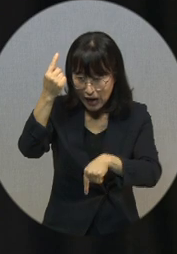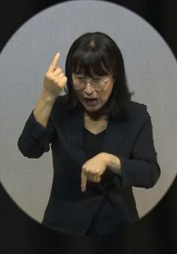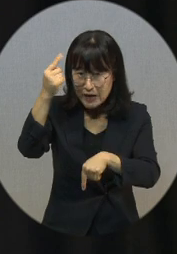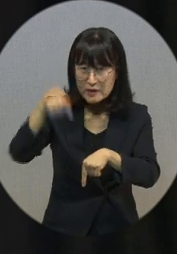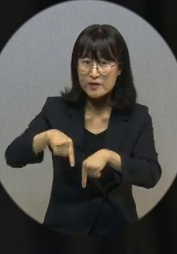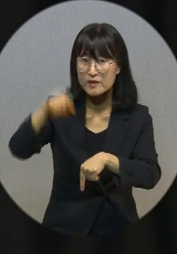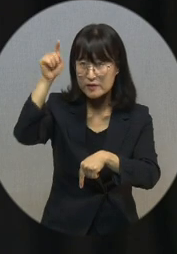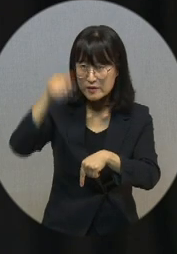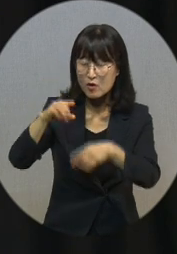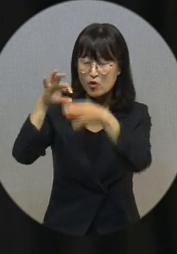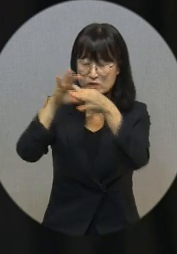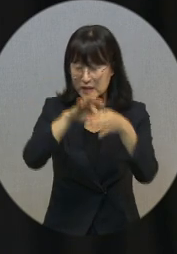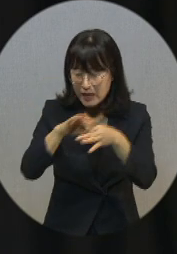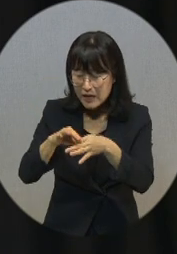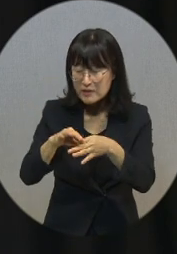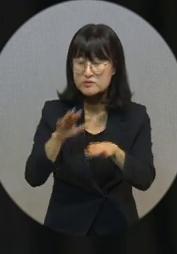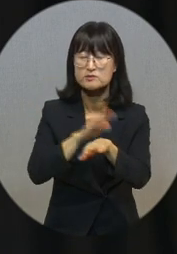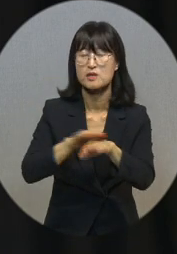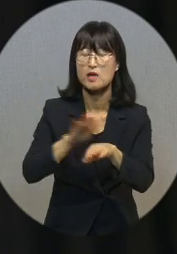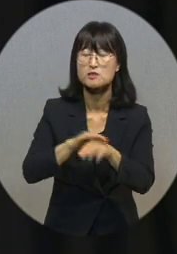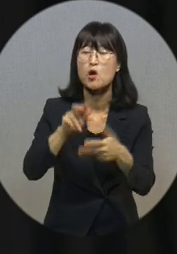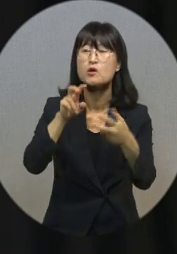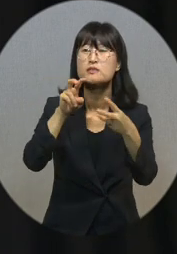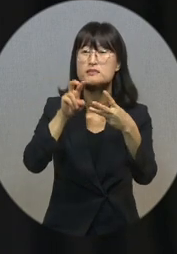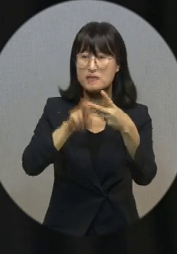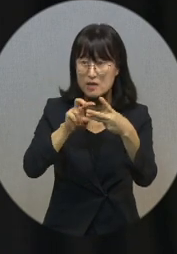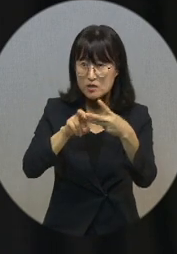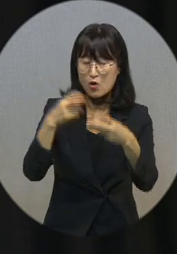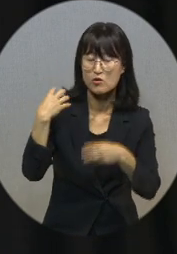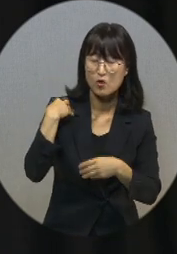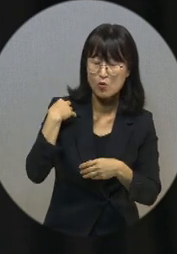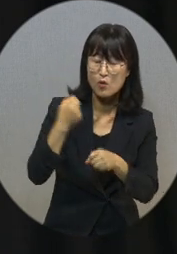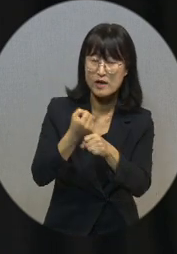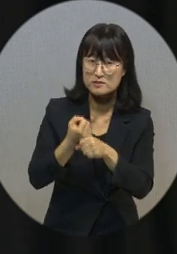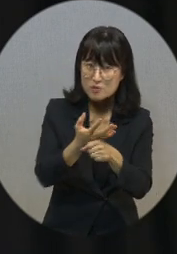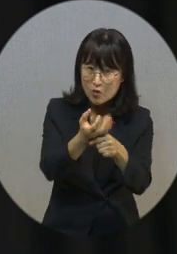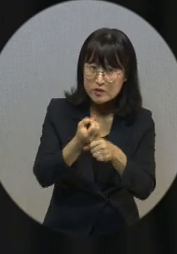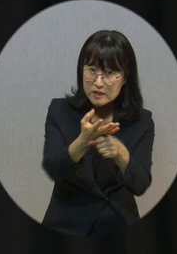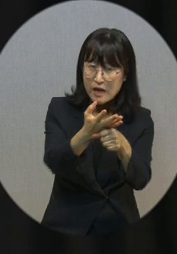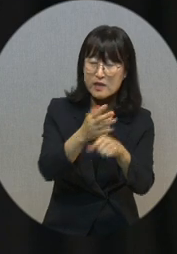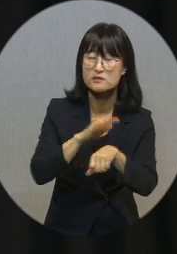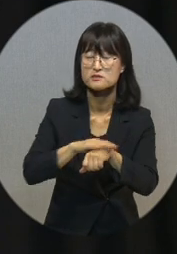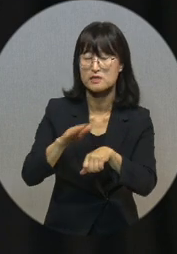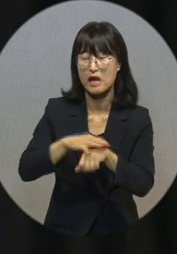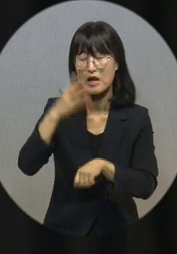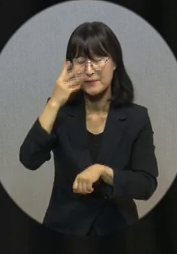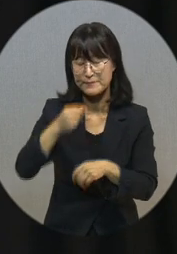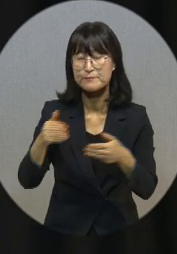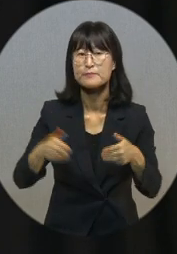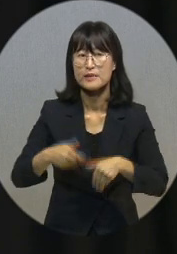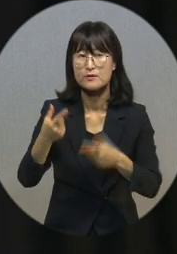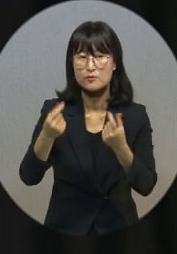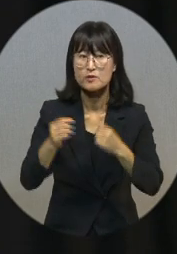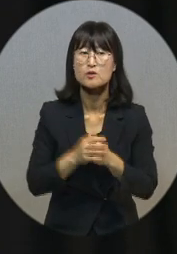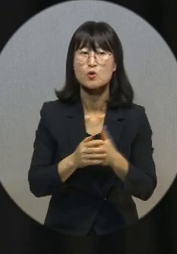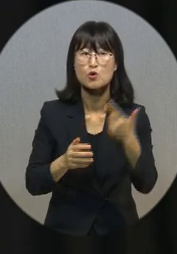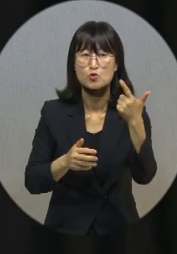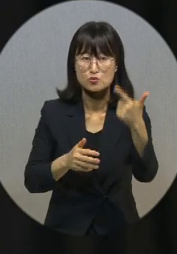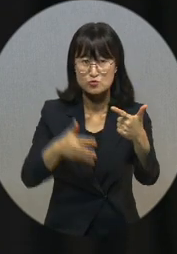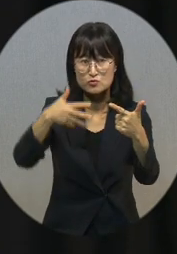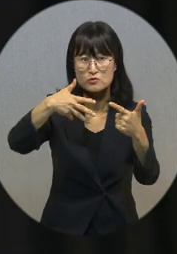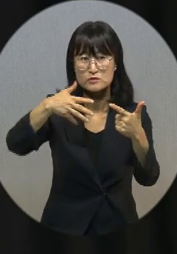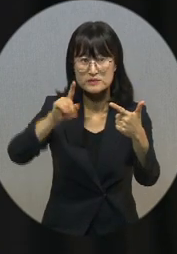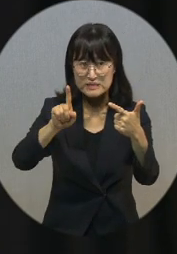센터의 역할도 중요하고 네. 또 전달 체계도 중요하고 이런 부분이 지금 제6차 장애인 종합정책 계획이 반영이